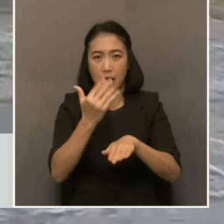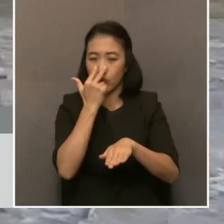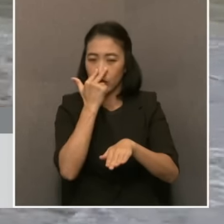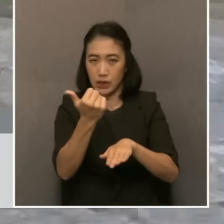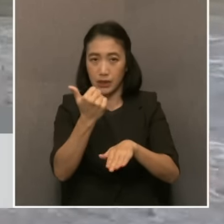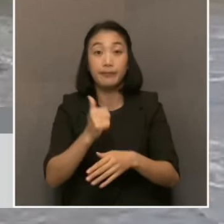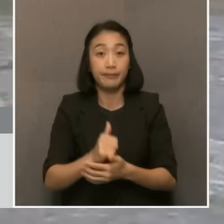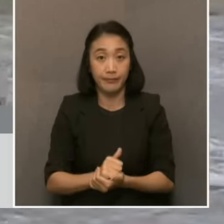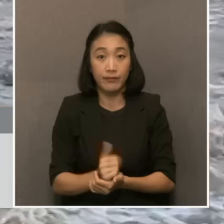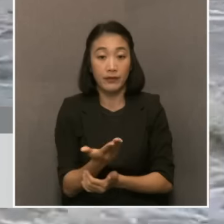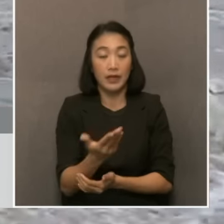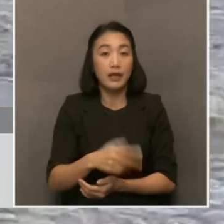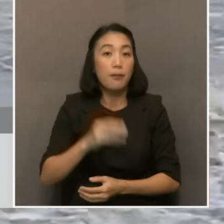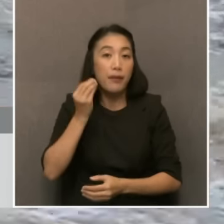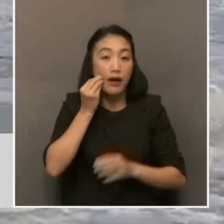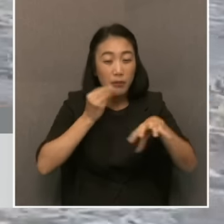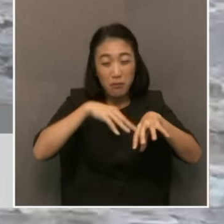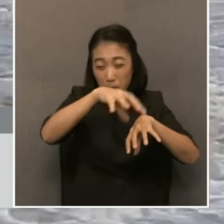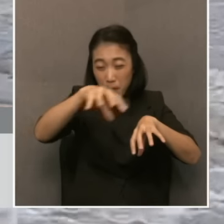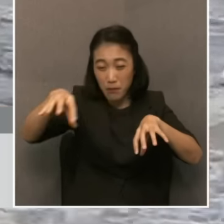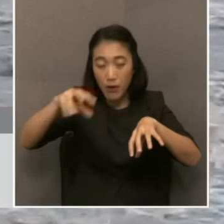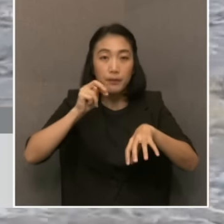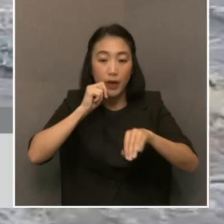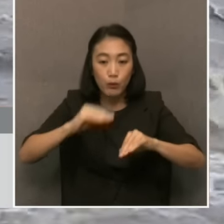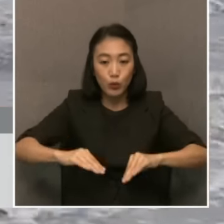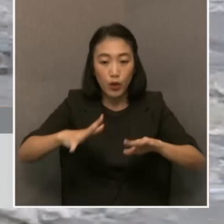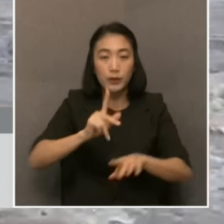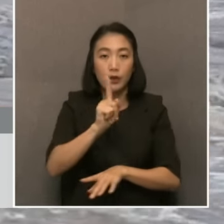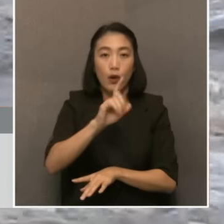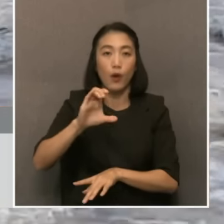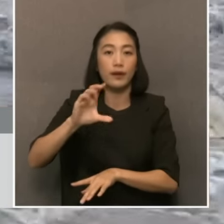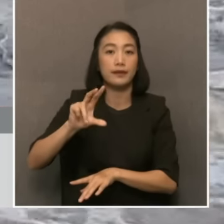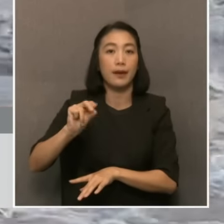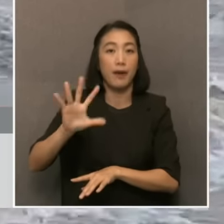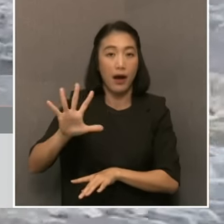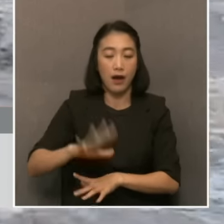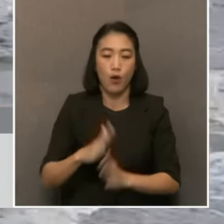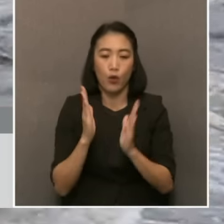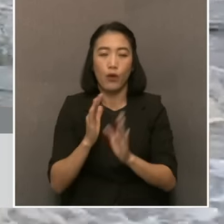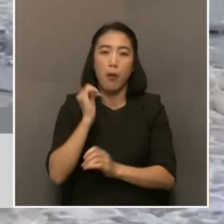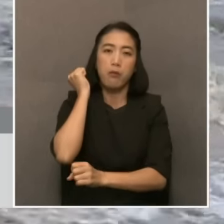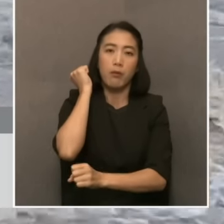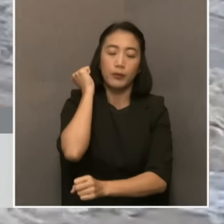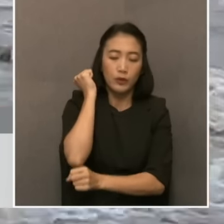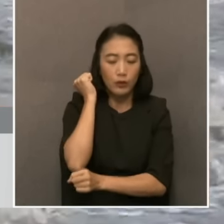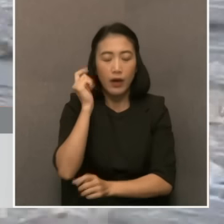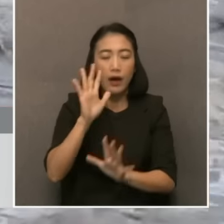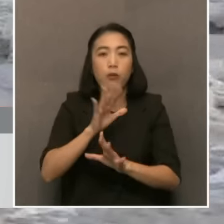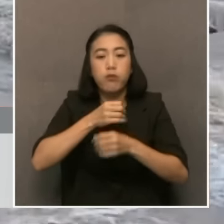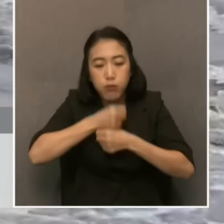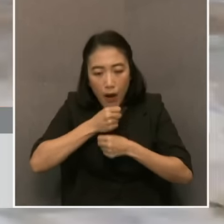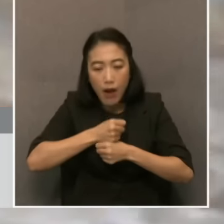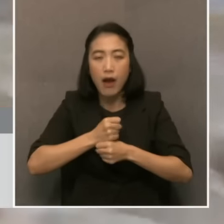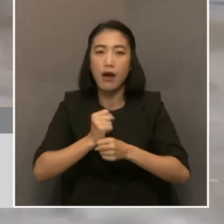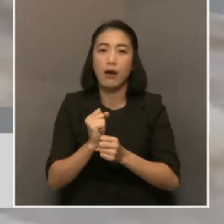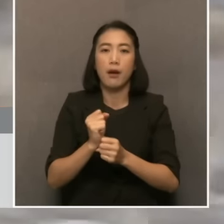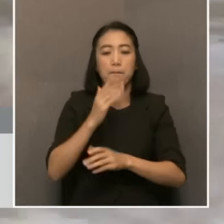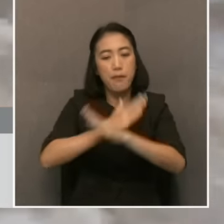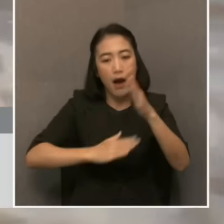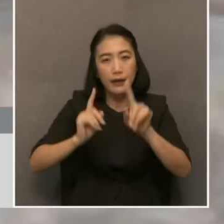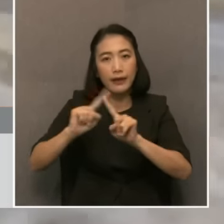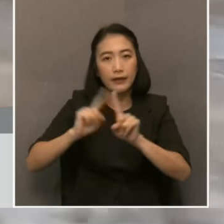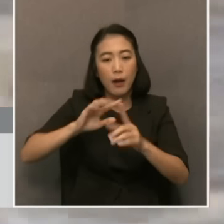ท่วม 135ครัวเรือนค่ะอพยพกลุ่มเปราะบางไปยังศูนย์พักพิงชั่วคราวที่วัดท่าทอง 18ครัว